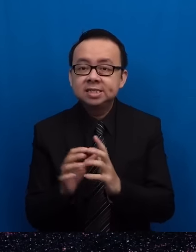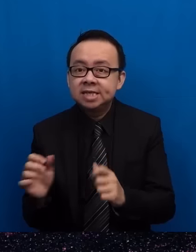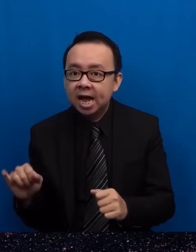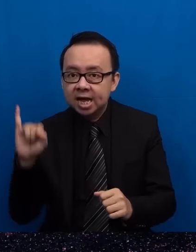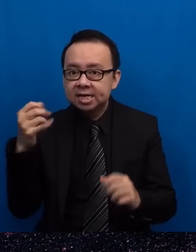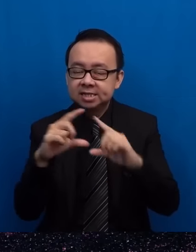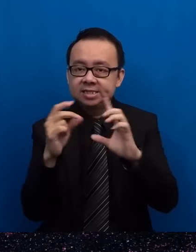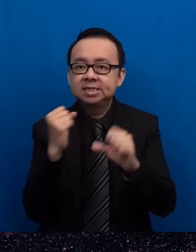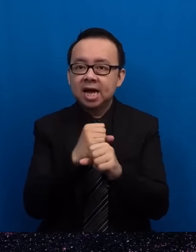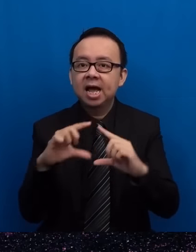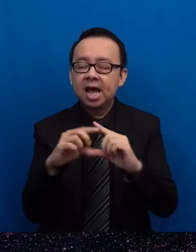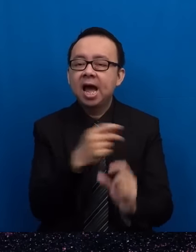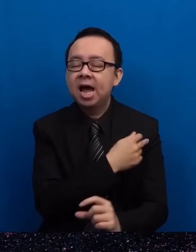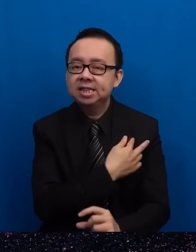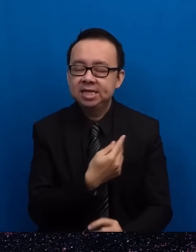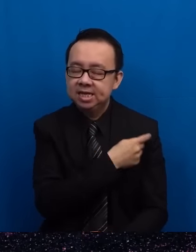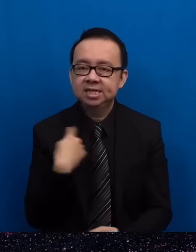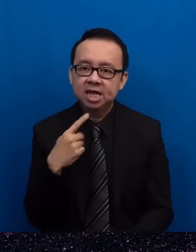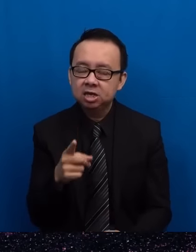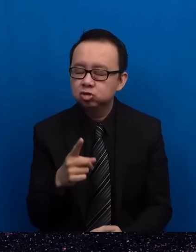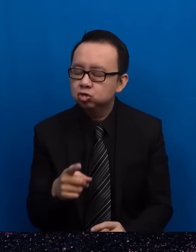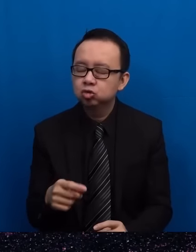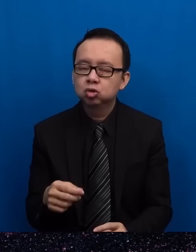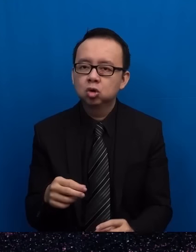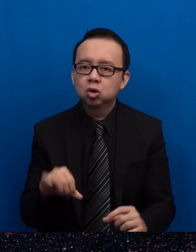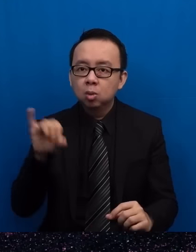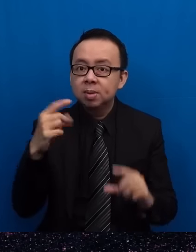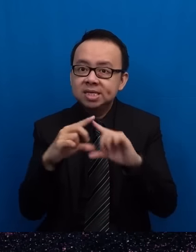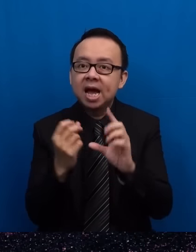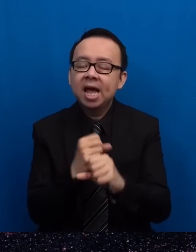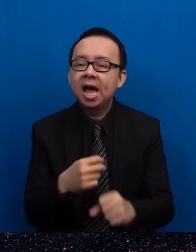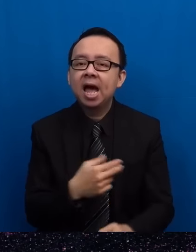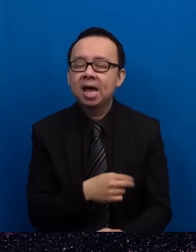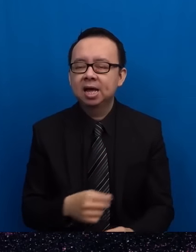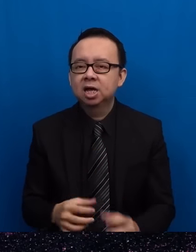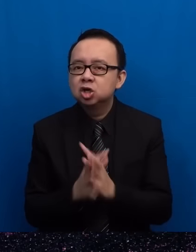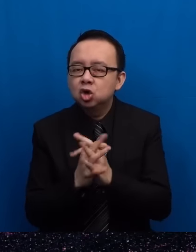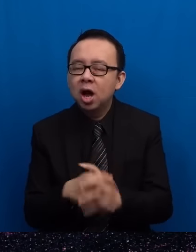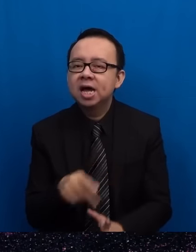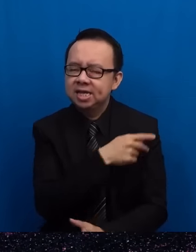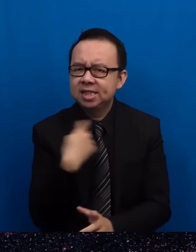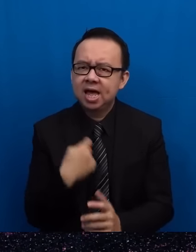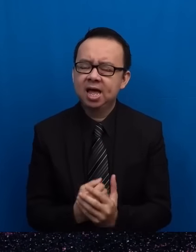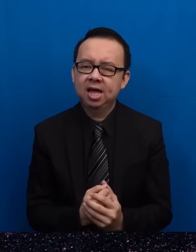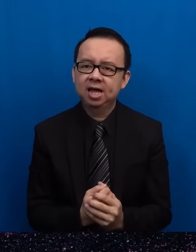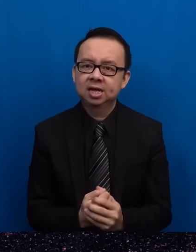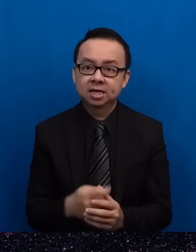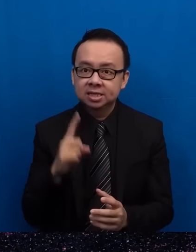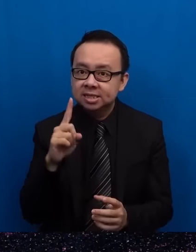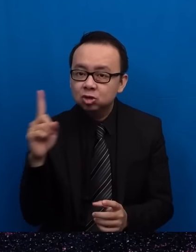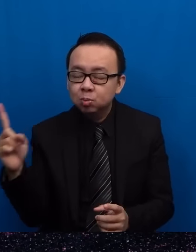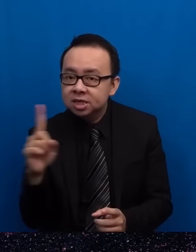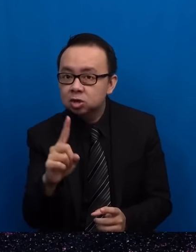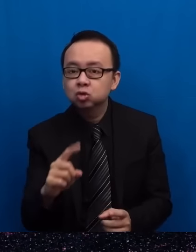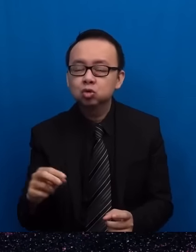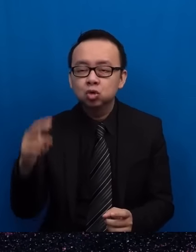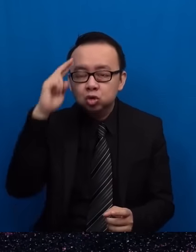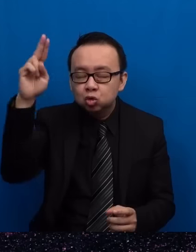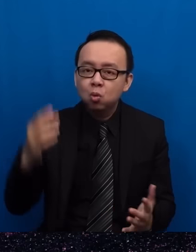yang telah kita doakan, tidak akan satu pun gugur. Karena satu persatu Tuhan pasti akan kabulkan semua yang baik dan